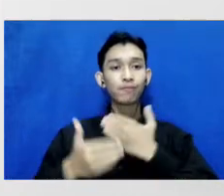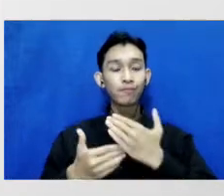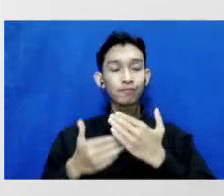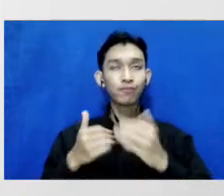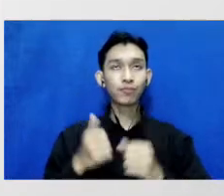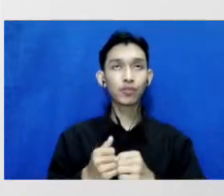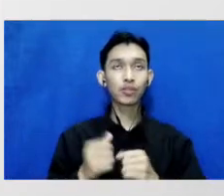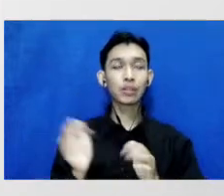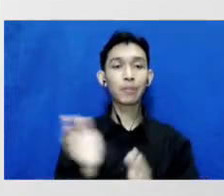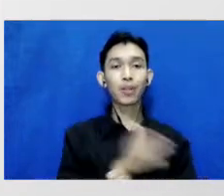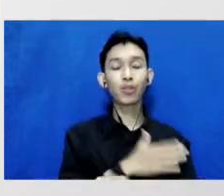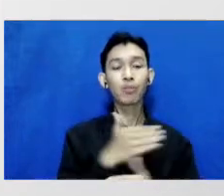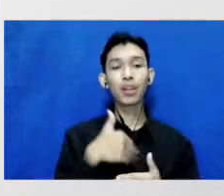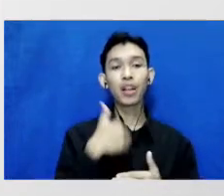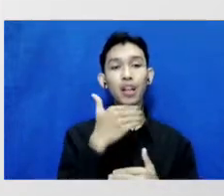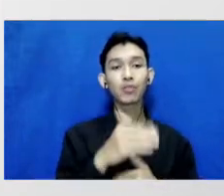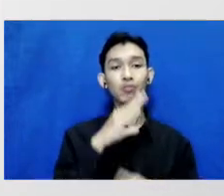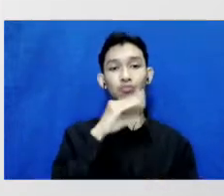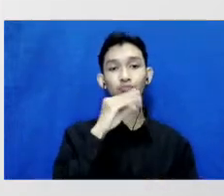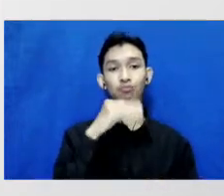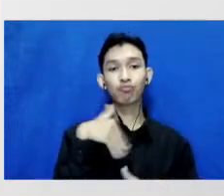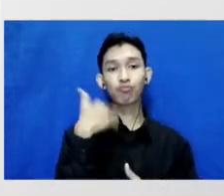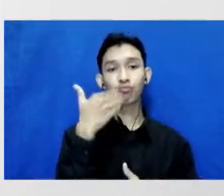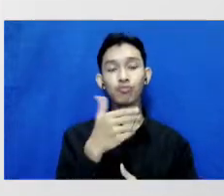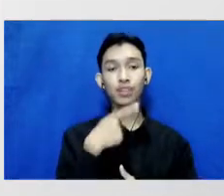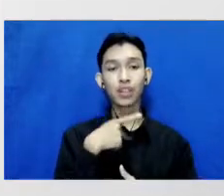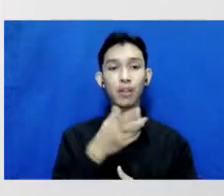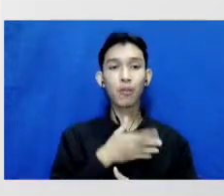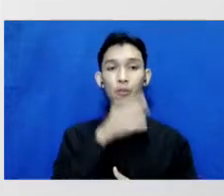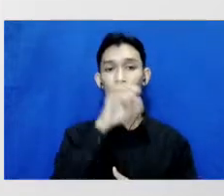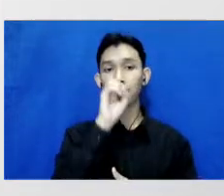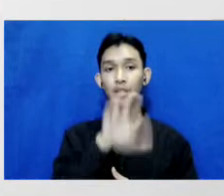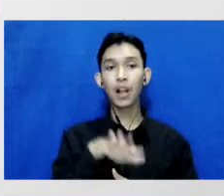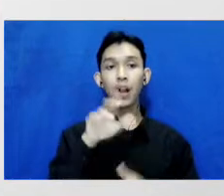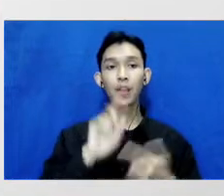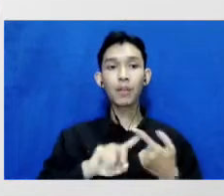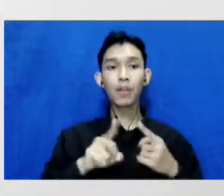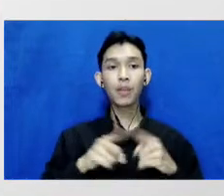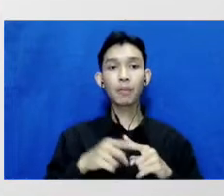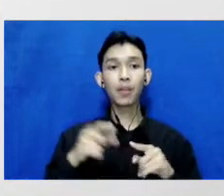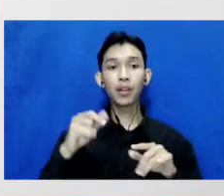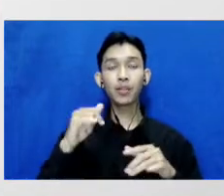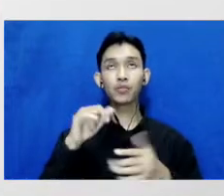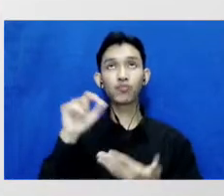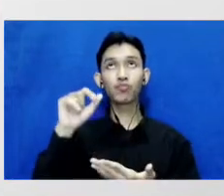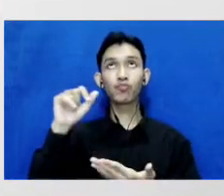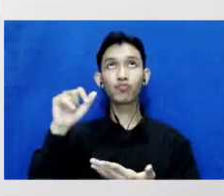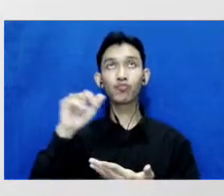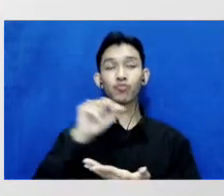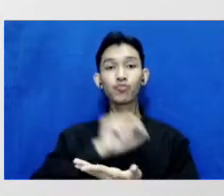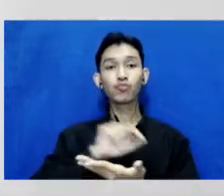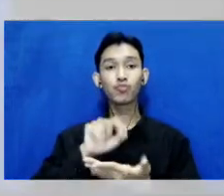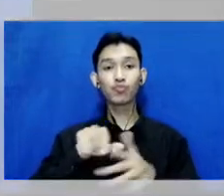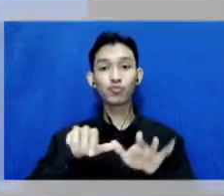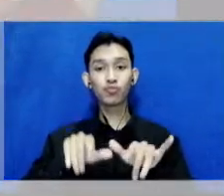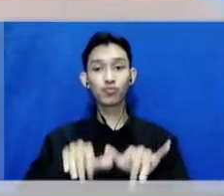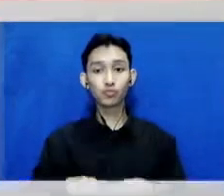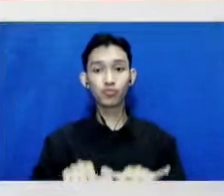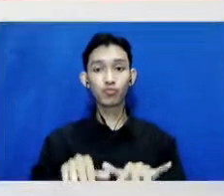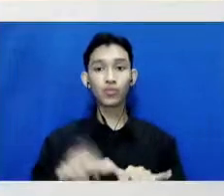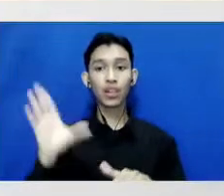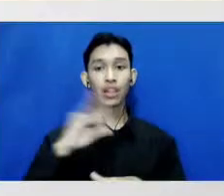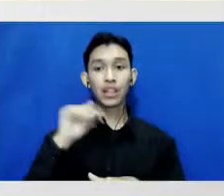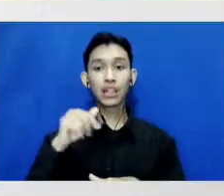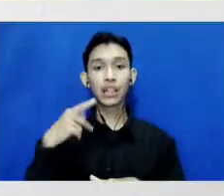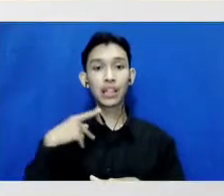ke pembicara berikutnya, saya mau kasih tahu dulu nih teman-teman jurnalis, hari ini lewat webinar ini kita